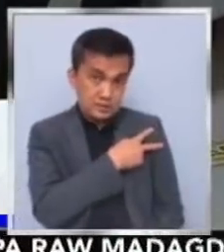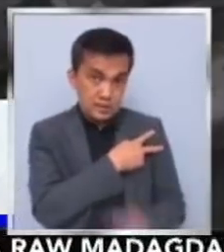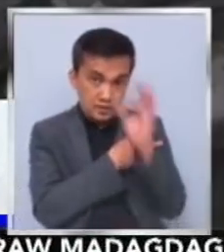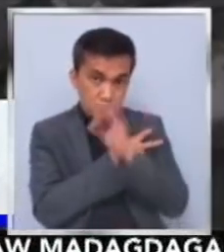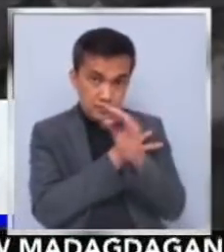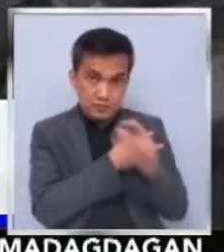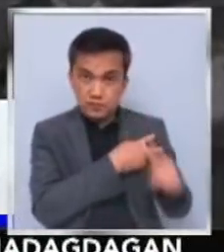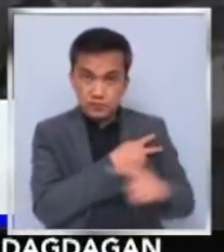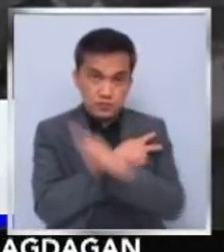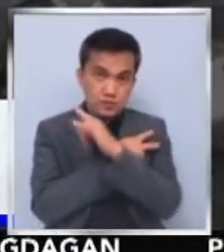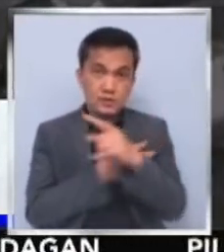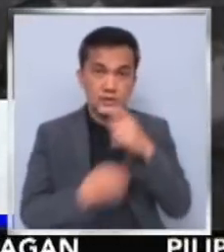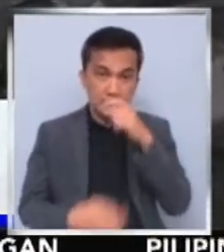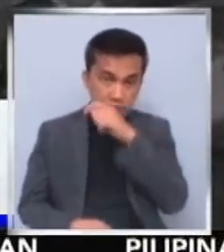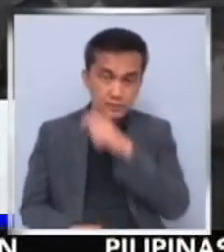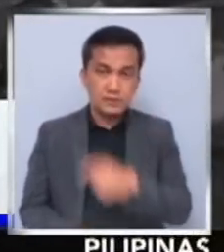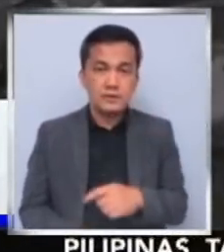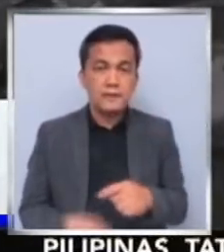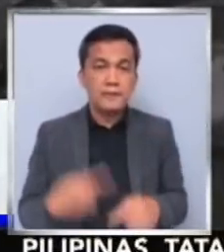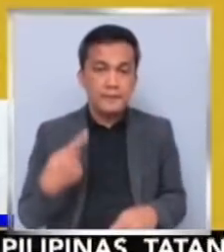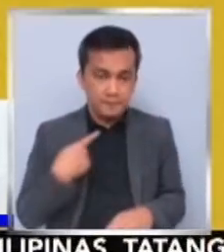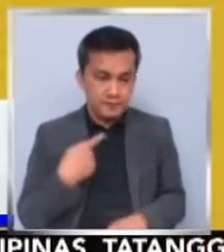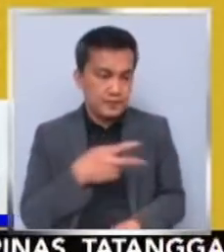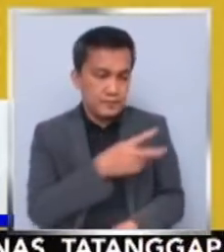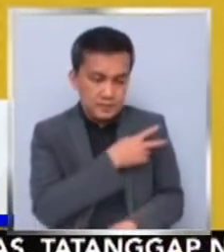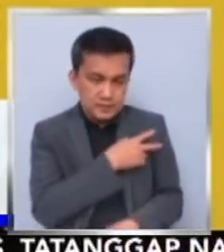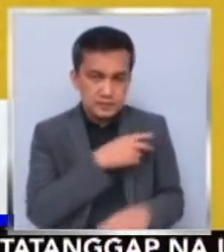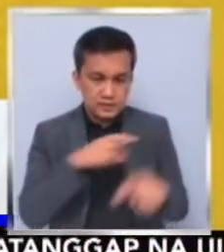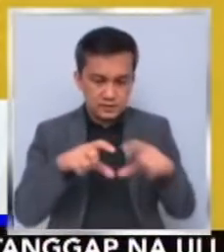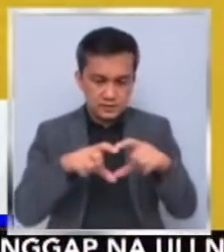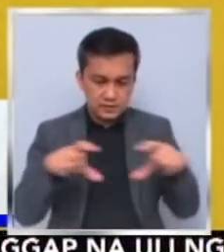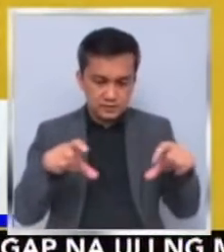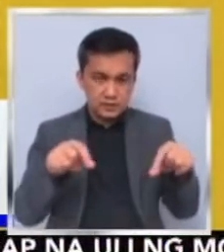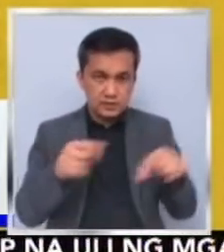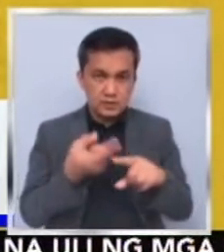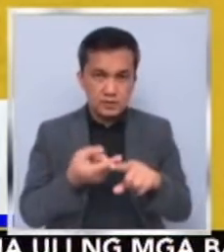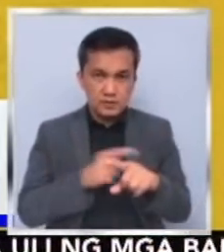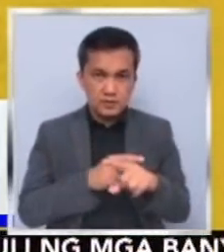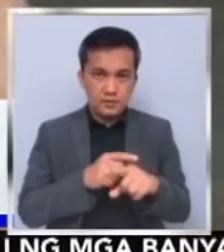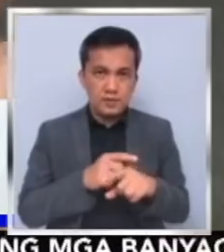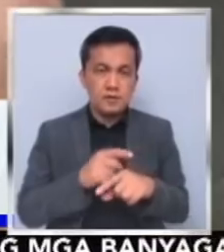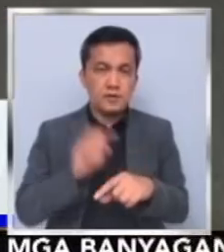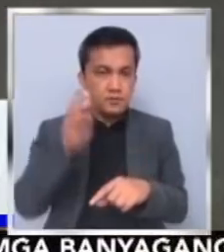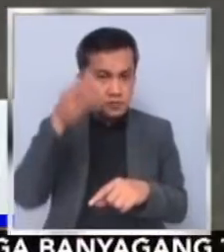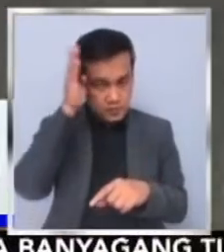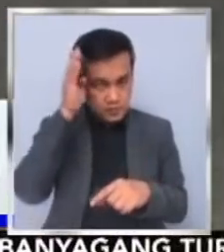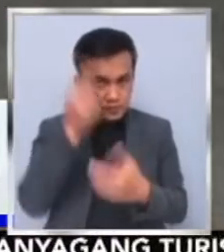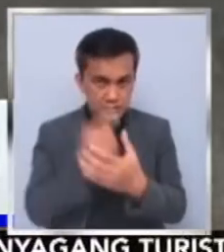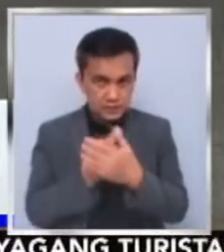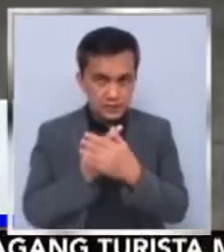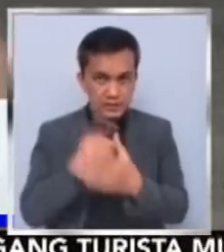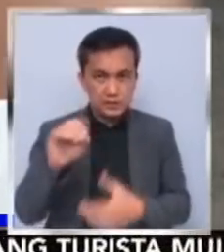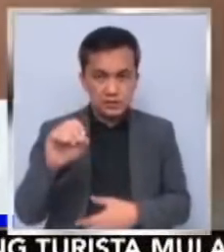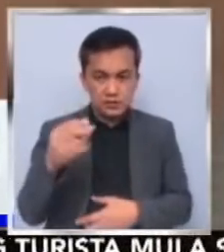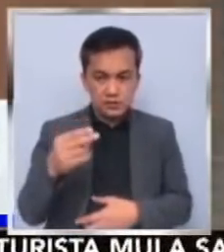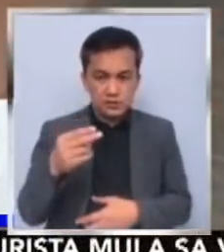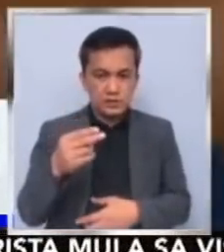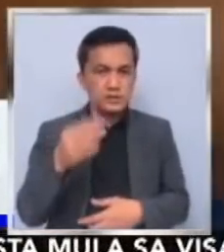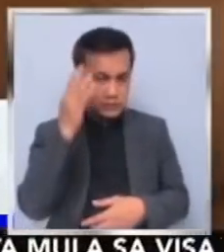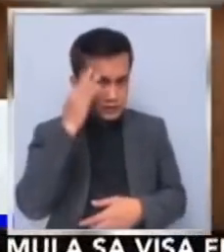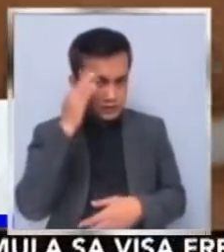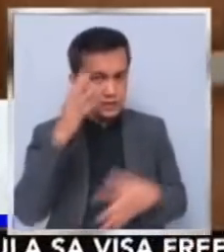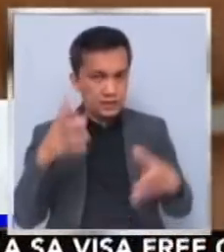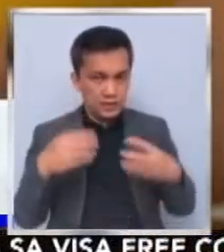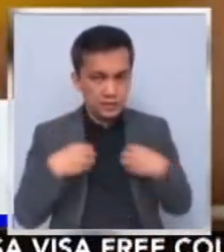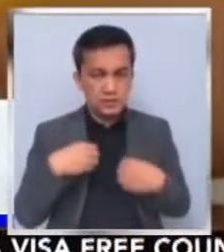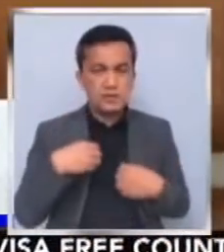Taiwan at may vaccination certificate booklet mula sa Bureau of Quarantine ng DOH na siyang kinikilala ng WHO